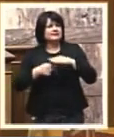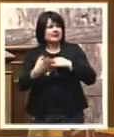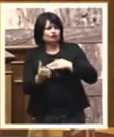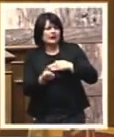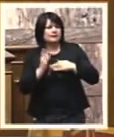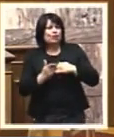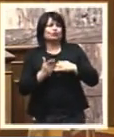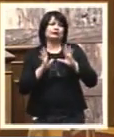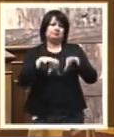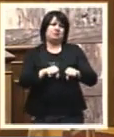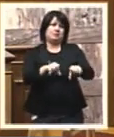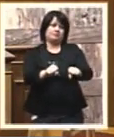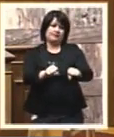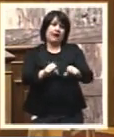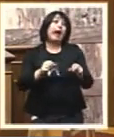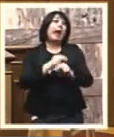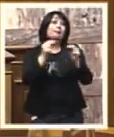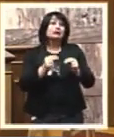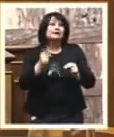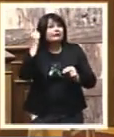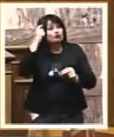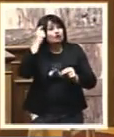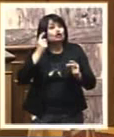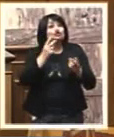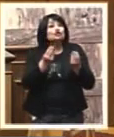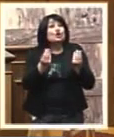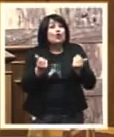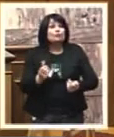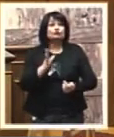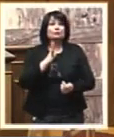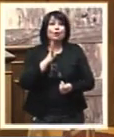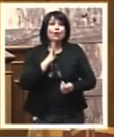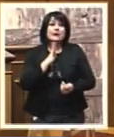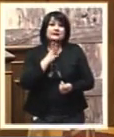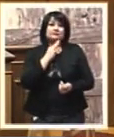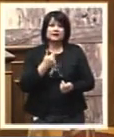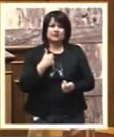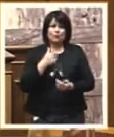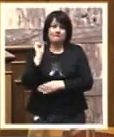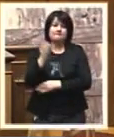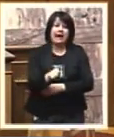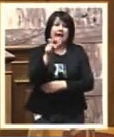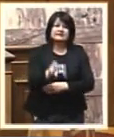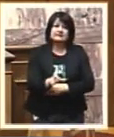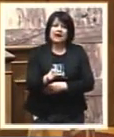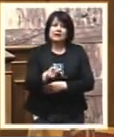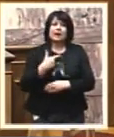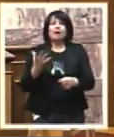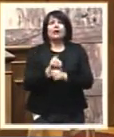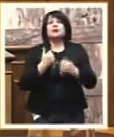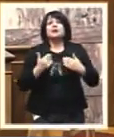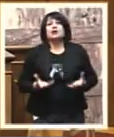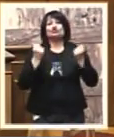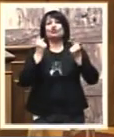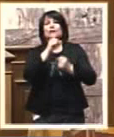αυτή η λογική είχε και άλλες συνέπειες. Στον πολίτη σήμαινε η ζωή μου, ο θάνατός. ποιος έχει την καλύτερη